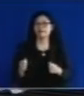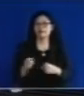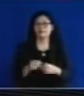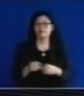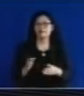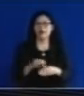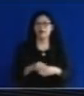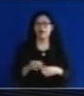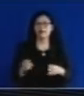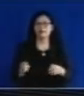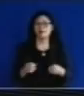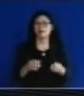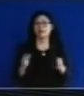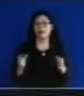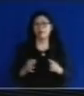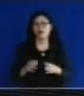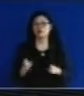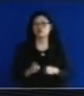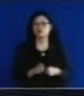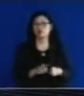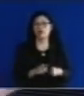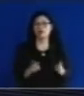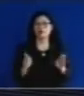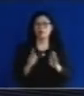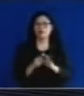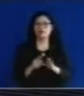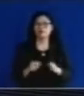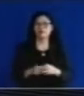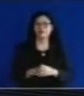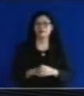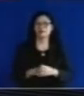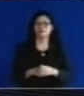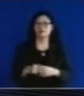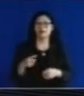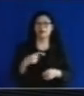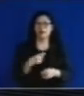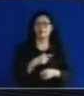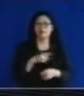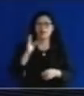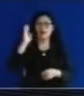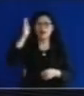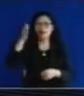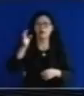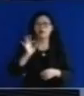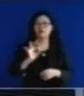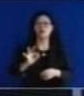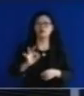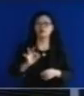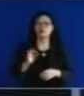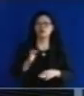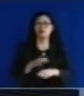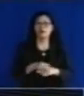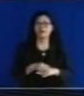pada akhirnya berdampak juga kepada kesehatan dan sebagainya. Oleh karena itu kami akan fokus pada bagaimana